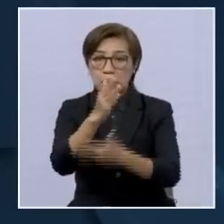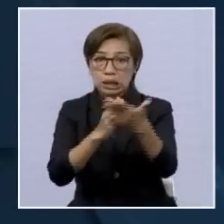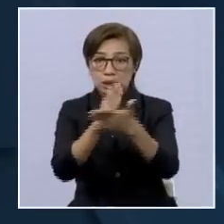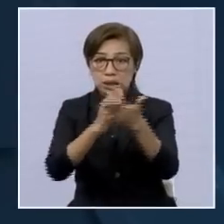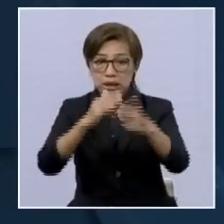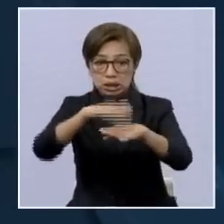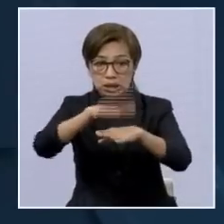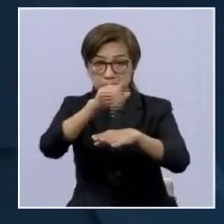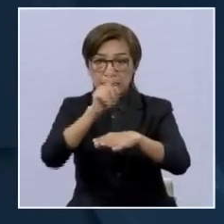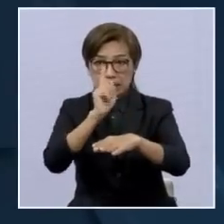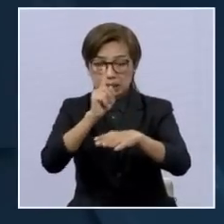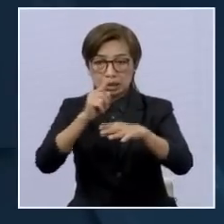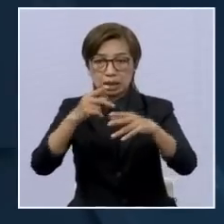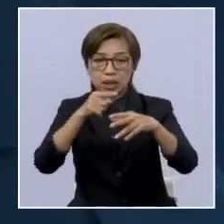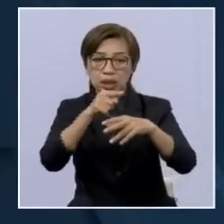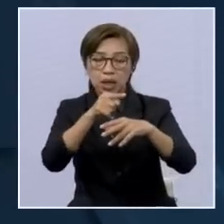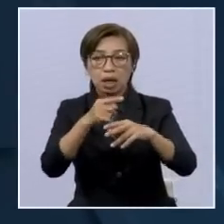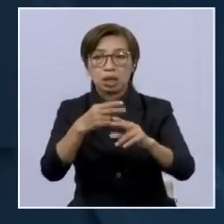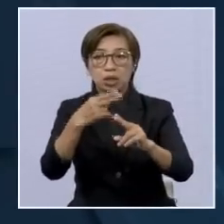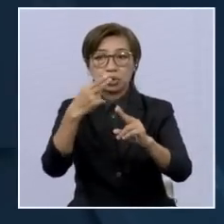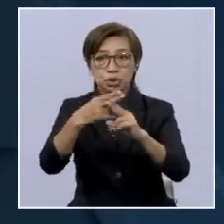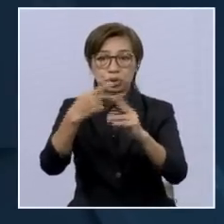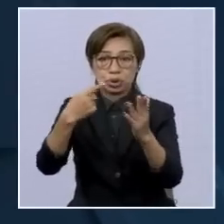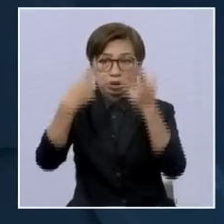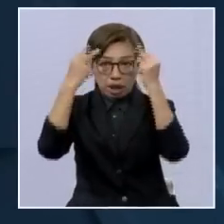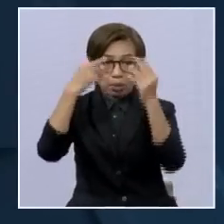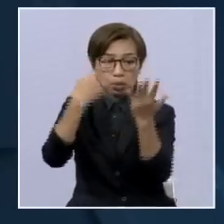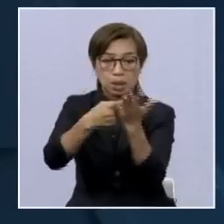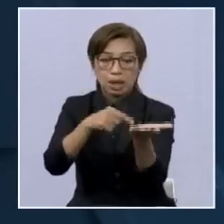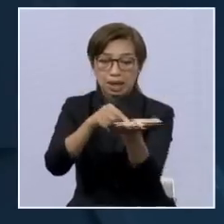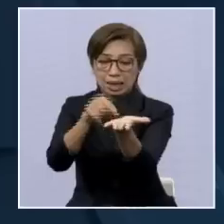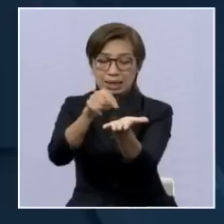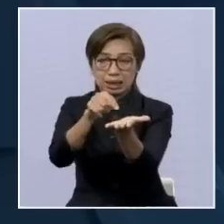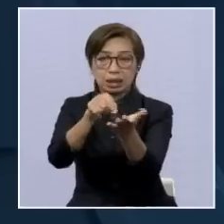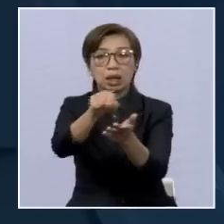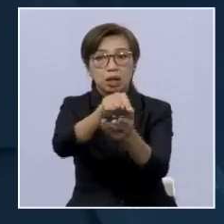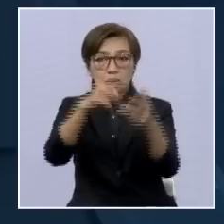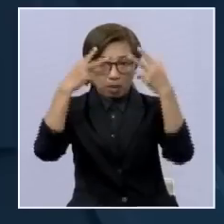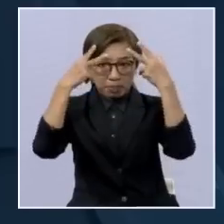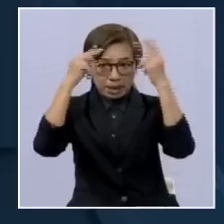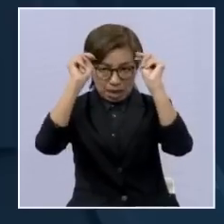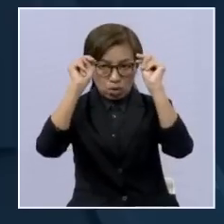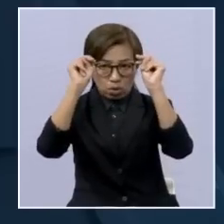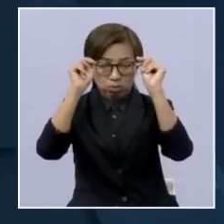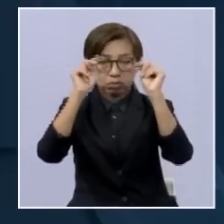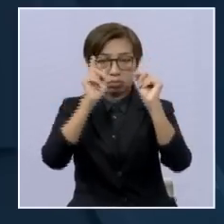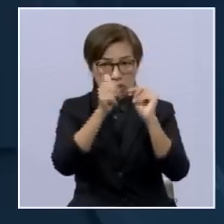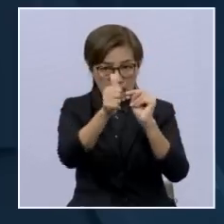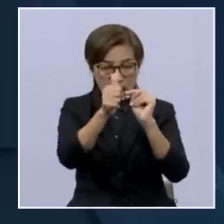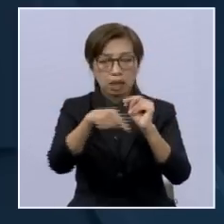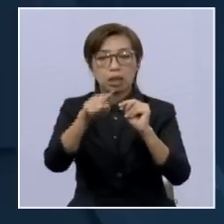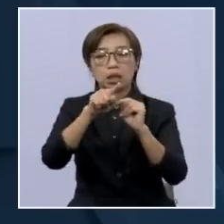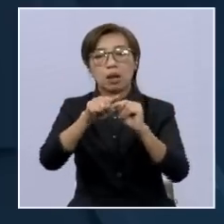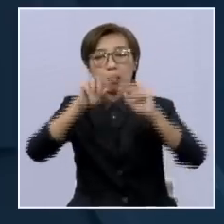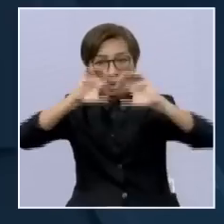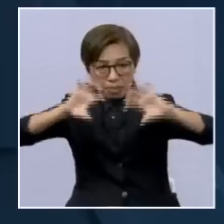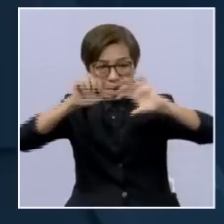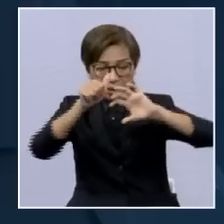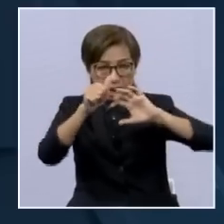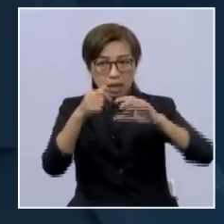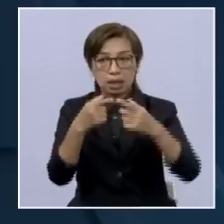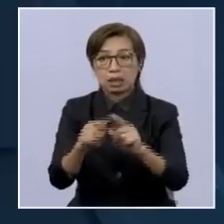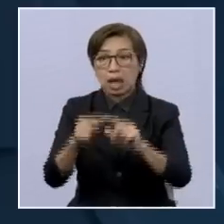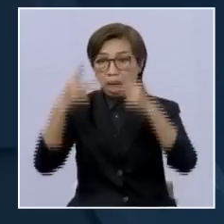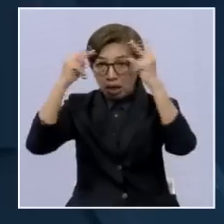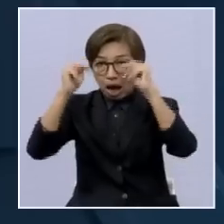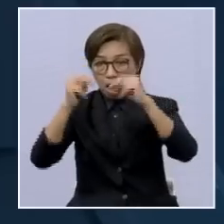คนั้นควรจะได้เป็นนายกเป็นรัฐบาลโดยสว.ส่วนใหญ่จะโหวตให้ตามหลักการนั่นแหละส่วนใครจะเป็นนายกก็ต้องมีภาวะ